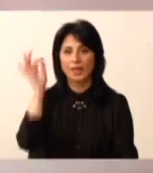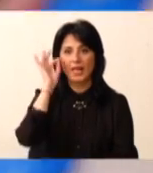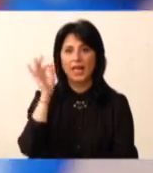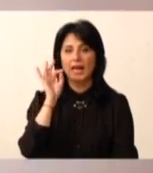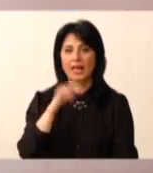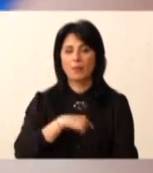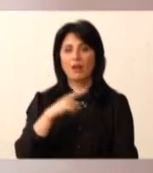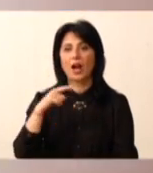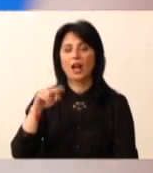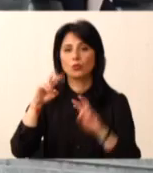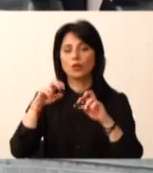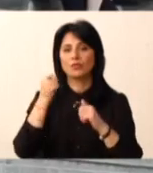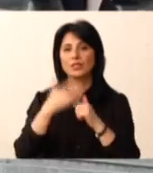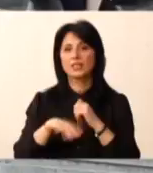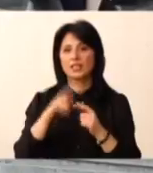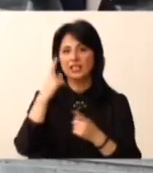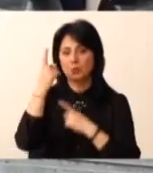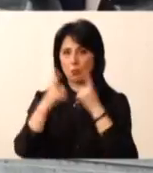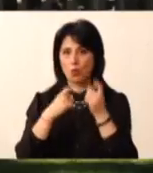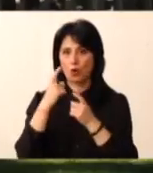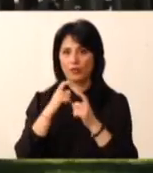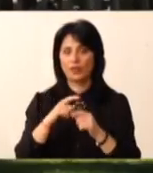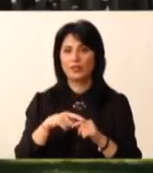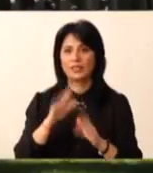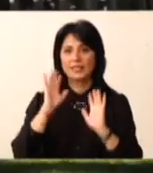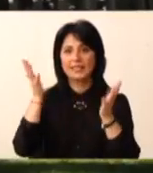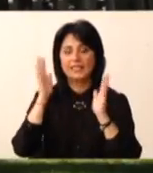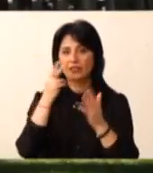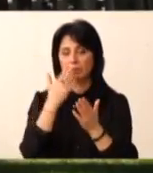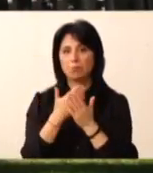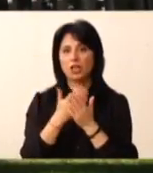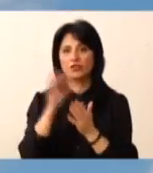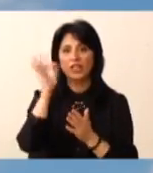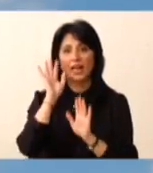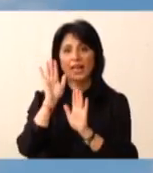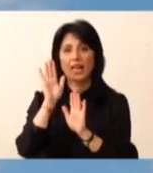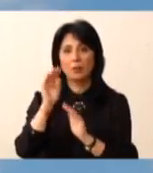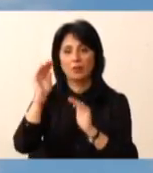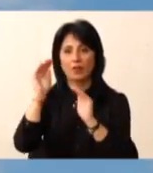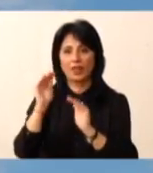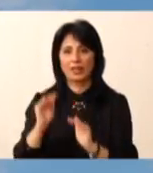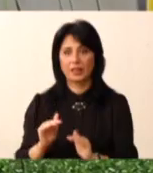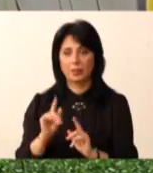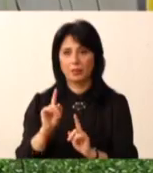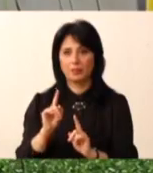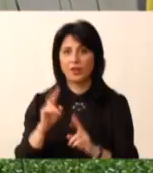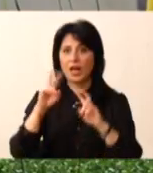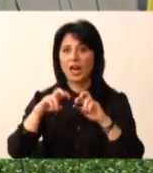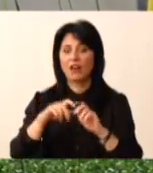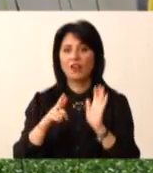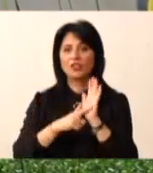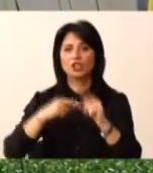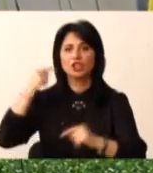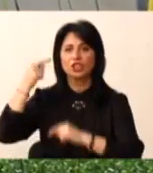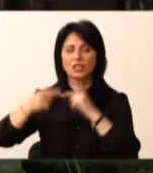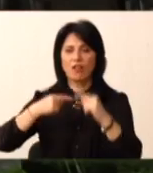გერმანიის კარდიოლოგიური კვლევის ცენტრის მონაცემებით, არტერიული წნევის მაჩვენებელი გერმანიაში ქვეითდება. კვლევა შვიდი